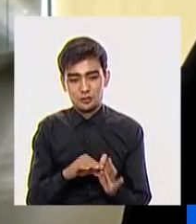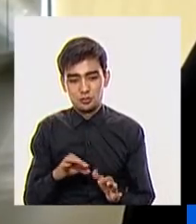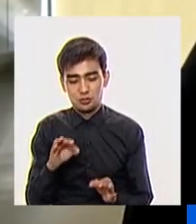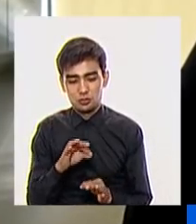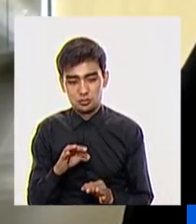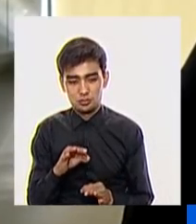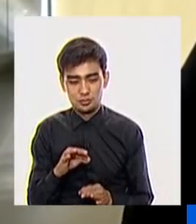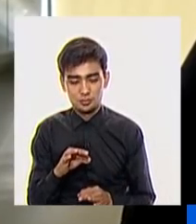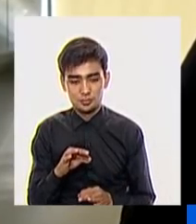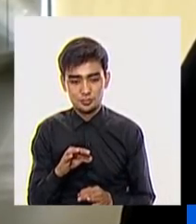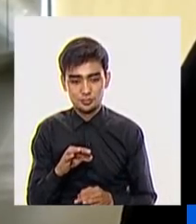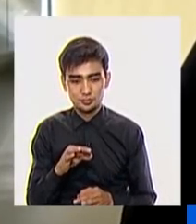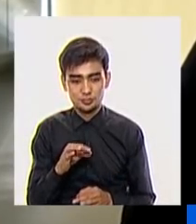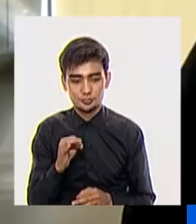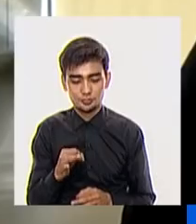там